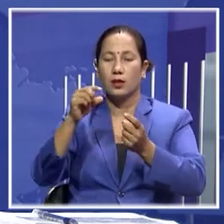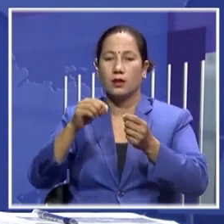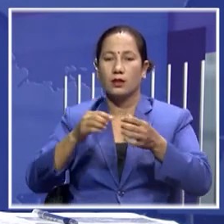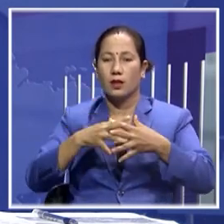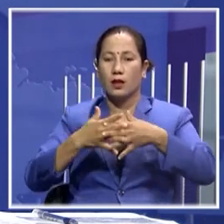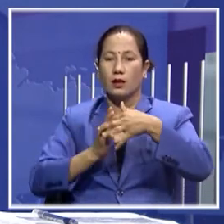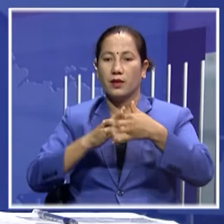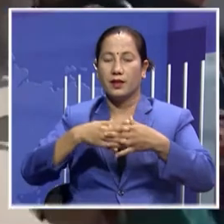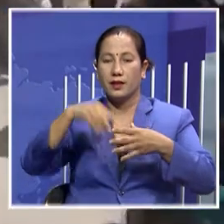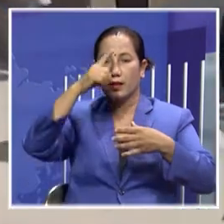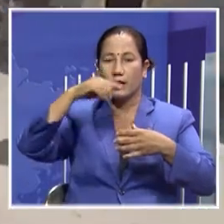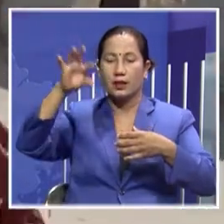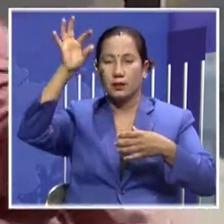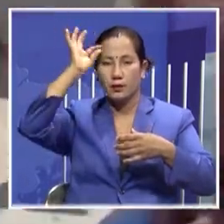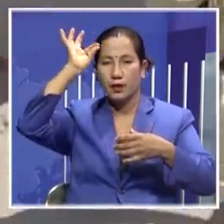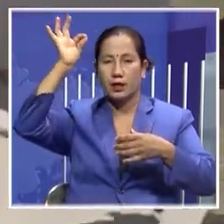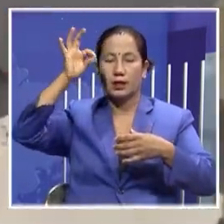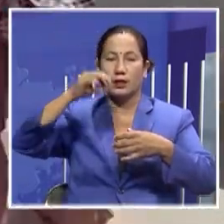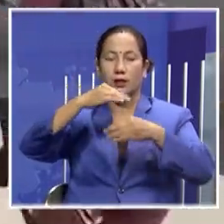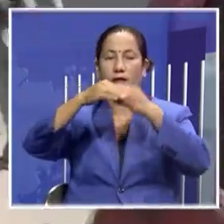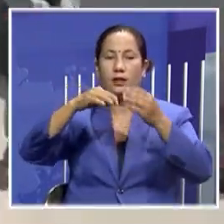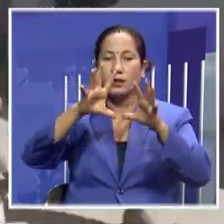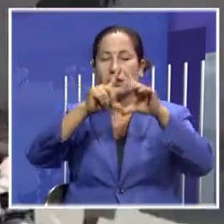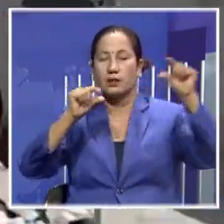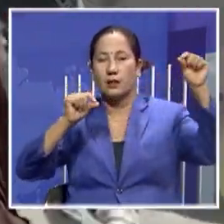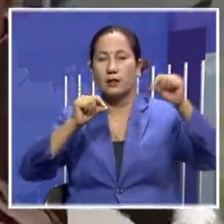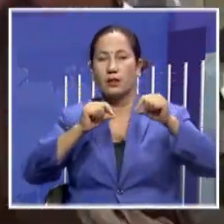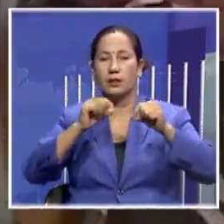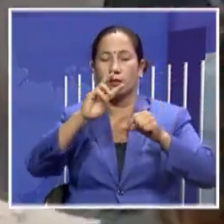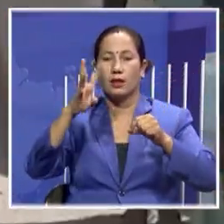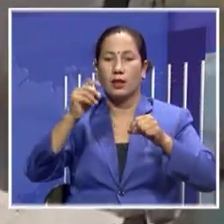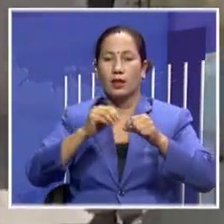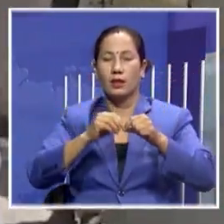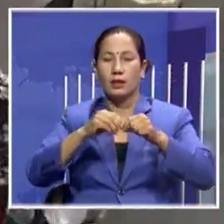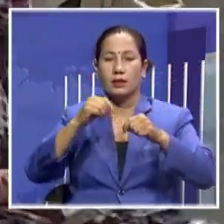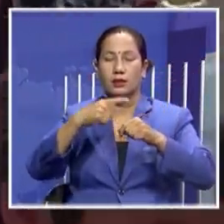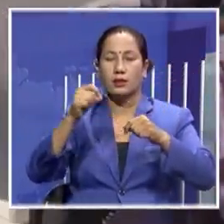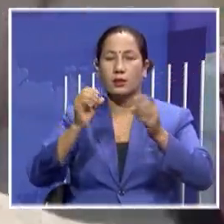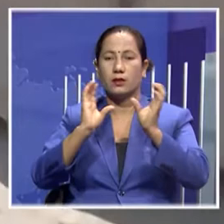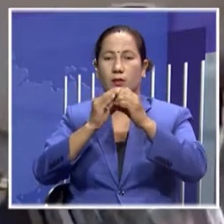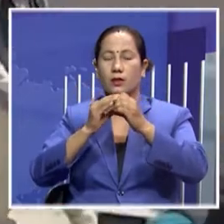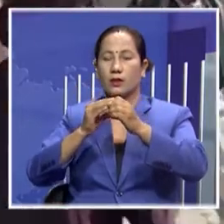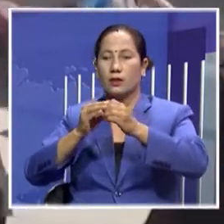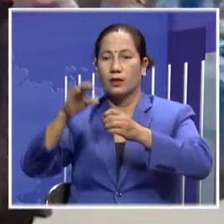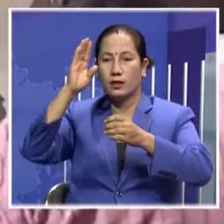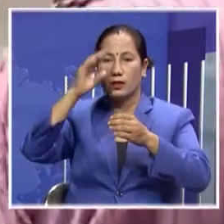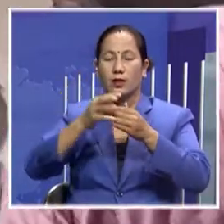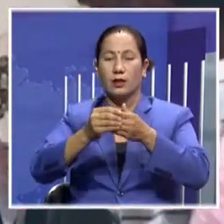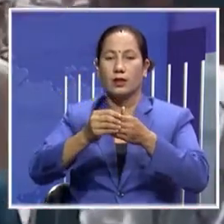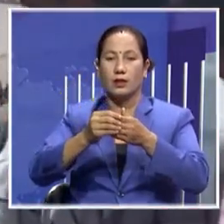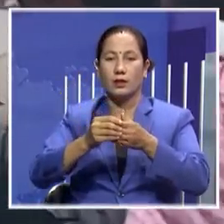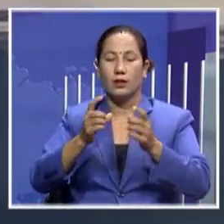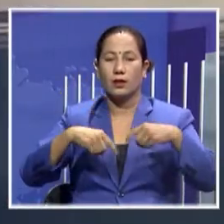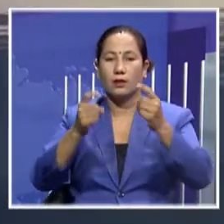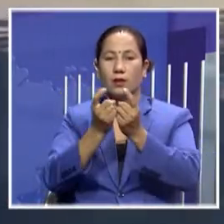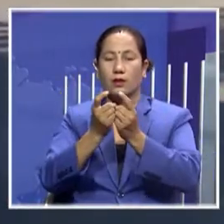सहित क्यानाडा, फ्रान्स, जर्मनी, इटाली, जापान, बेलायत सम्मिलित G7 समूहका शीर्ष नेताहरूले भर्चुअल